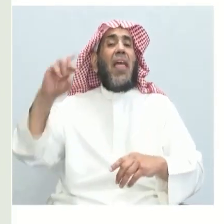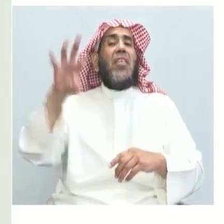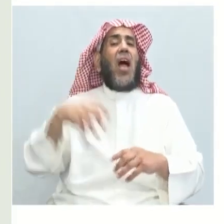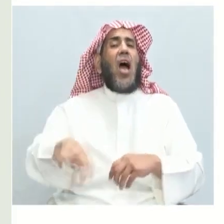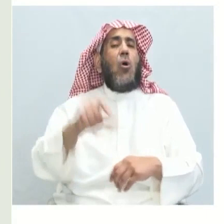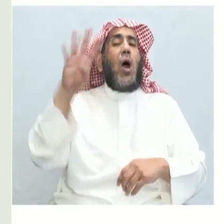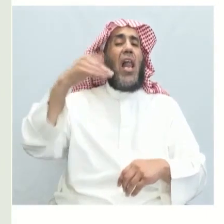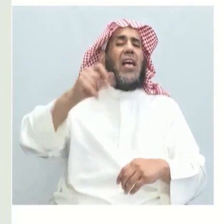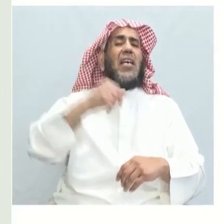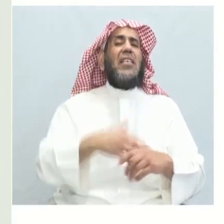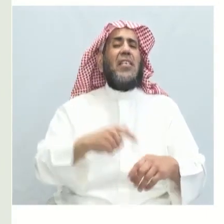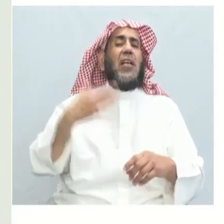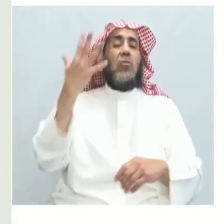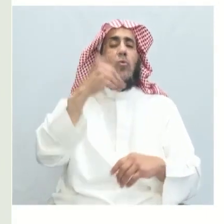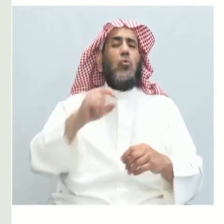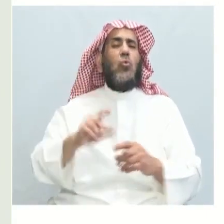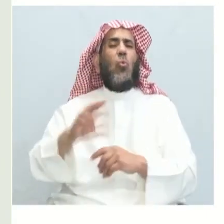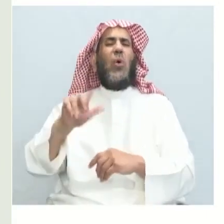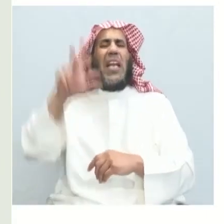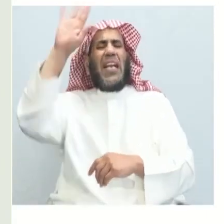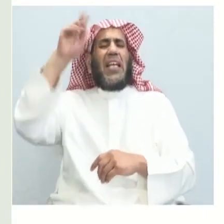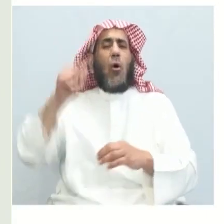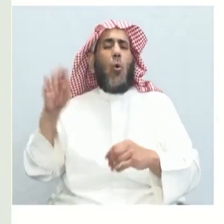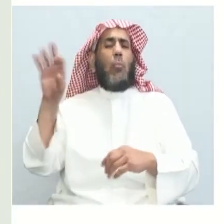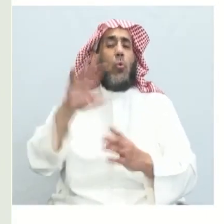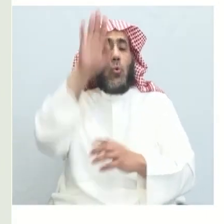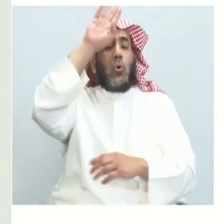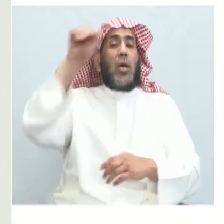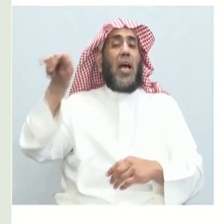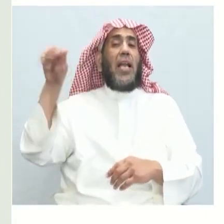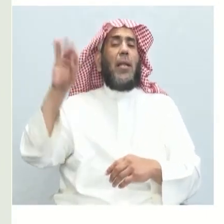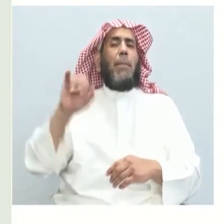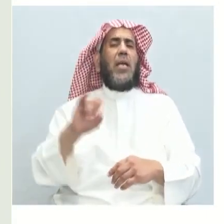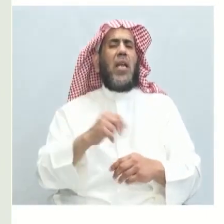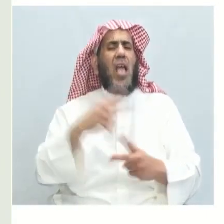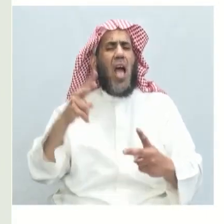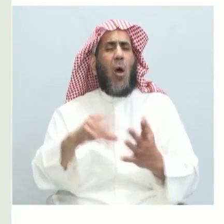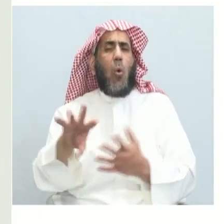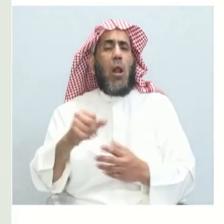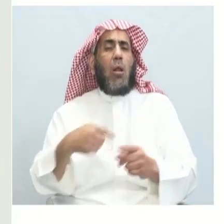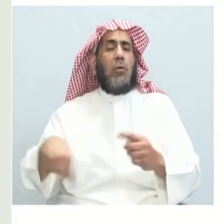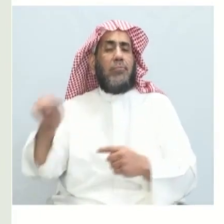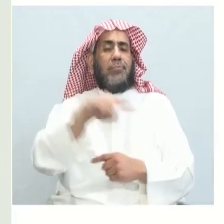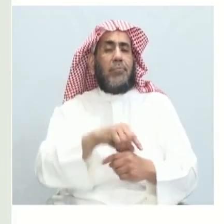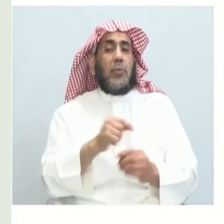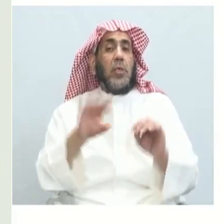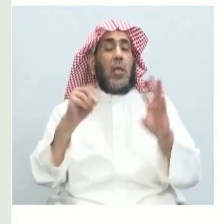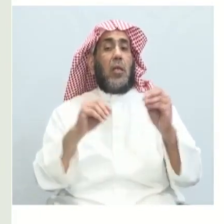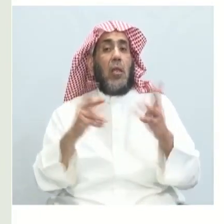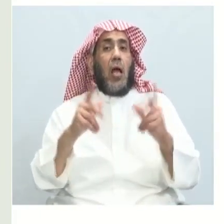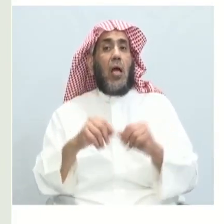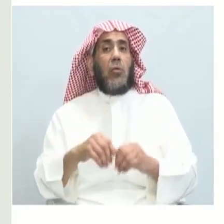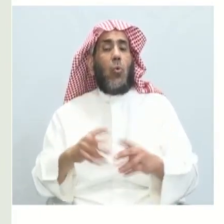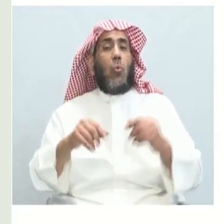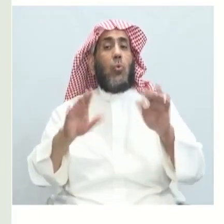ومن سبقوه من ملوك الدوله الحميريه وكذلك ايضا ملوك الامم من حولهم ايضا بعضها فيها شيء من حديث عن الكهان